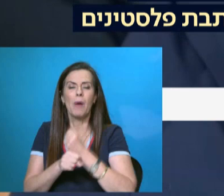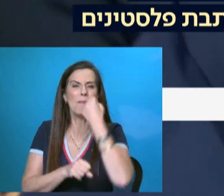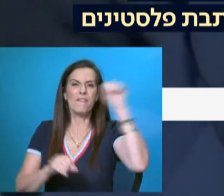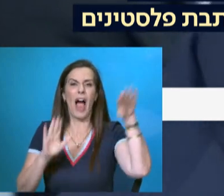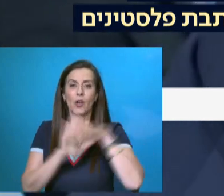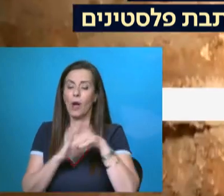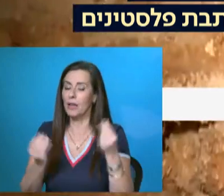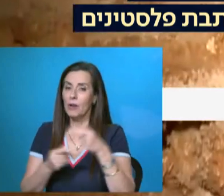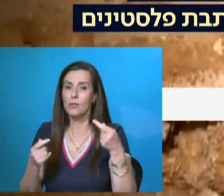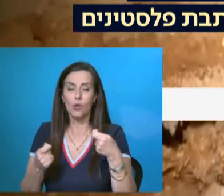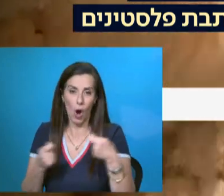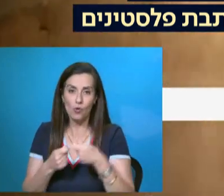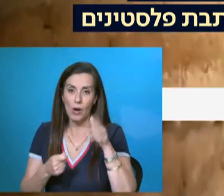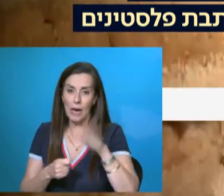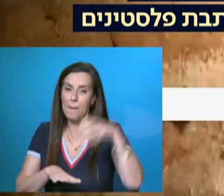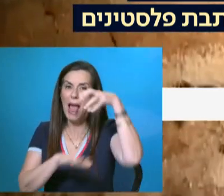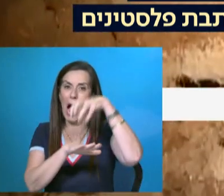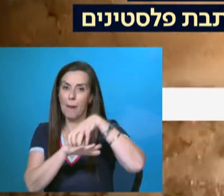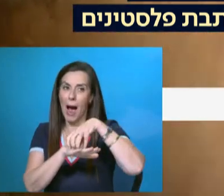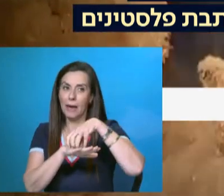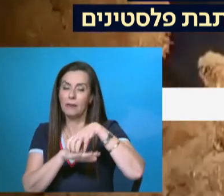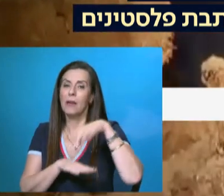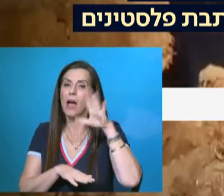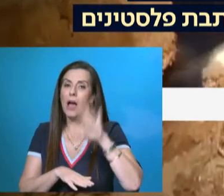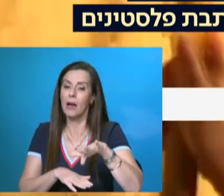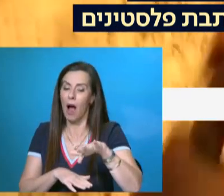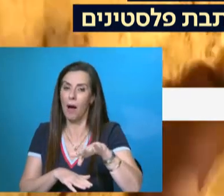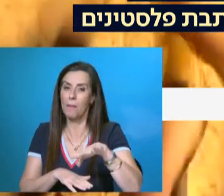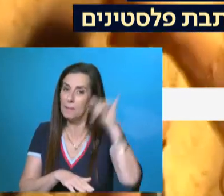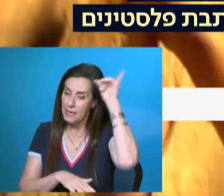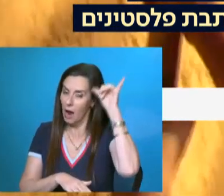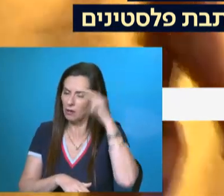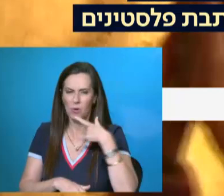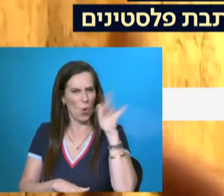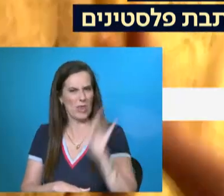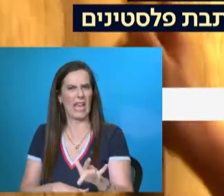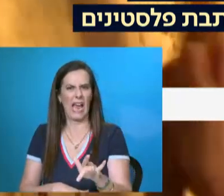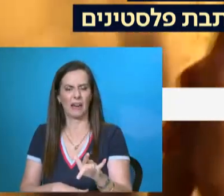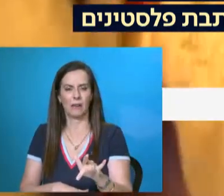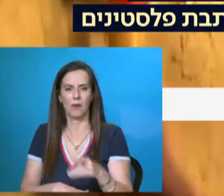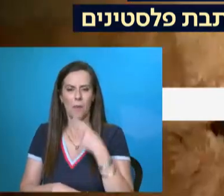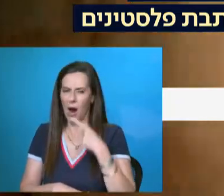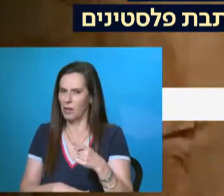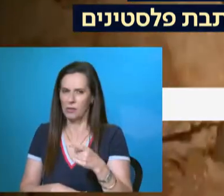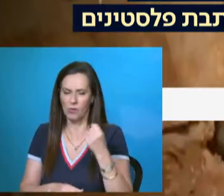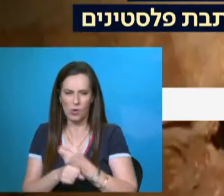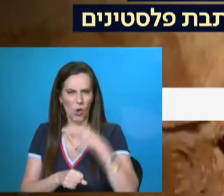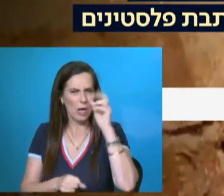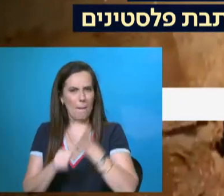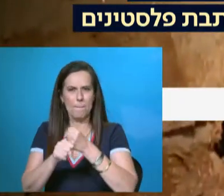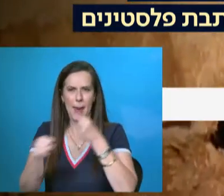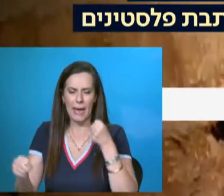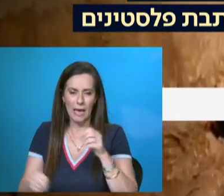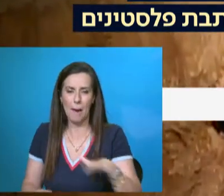נוגע גם להר הבית, גם דובר משרד החוץ הירדני גינה את הדברים האלה, אמר שזה מגביר את המתיחות באזור הר